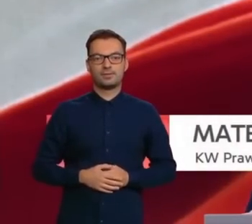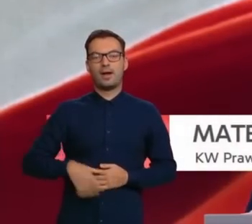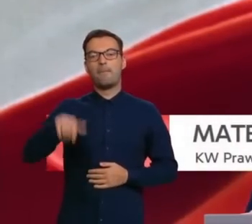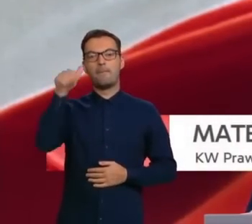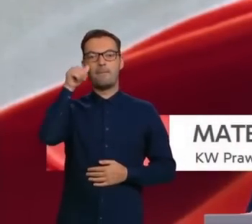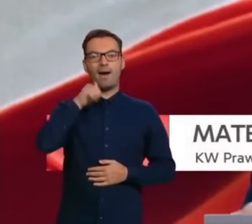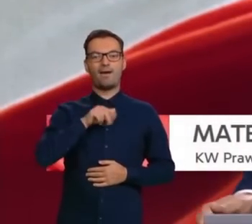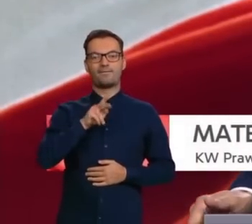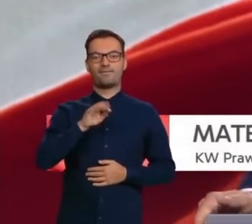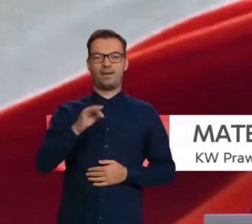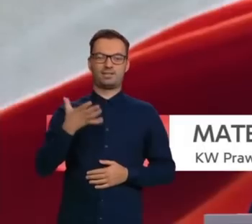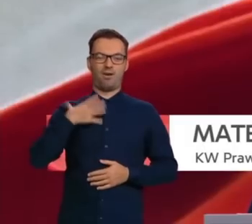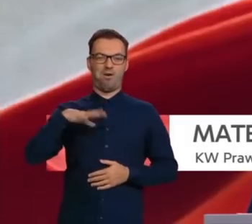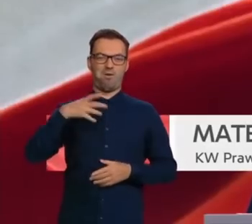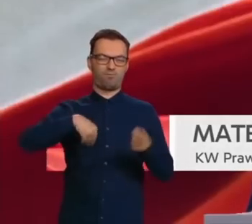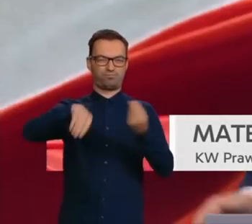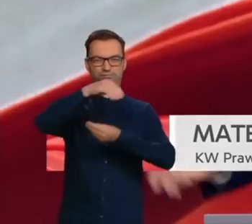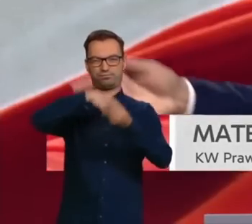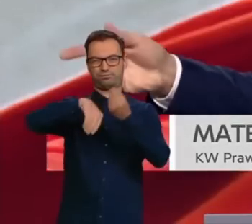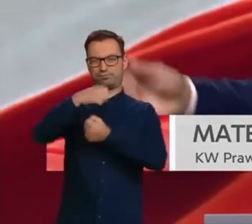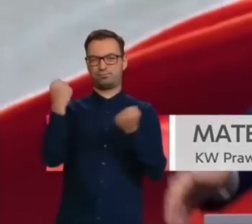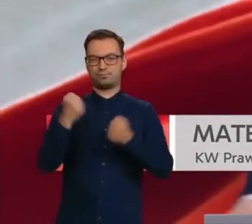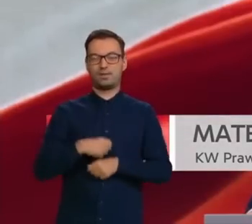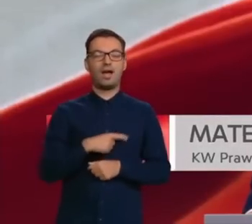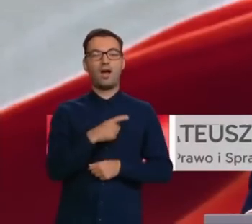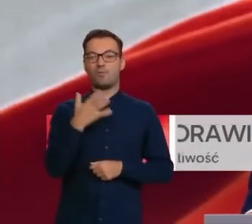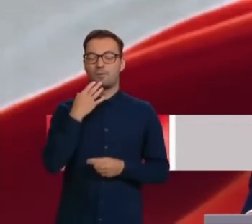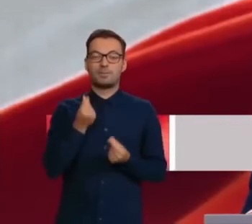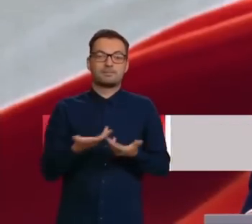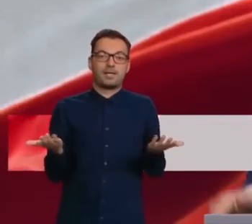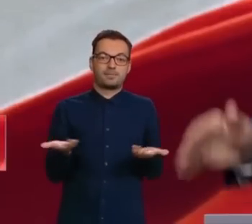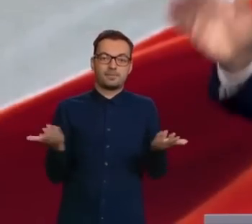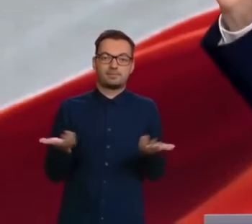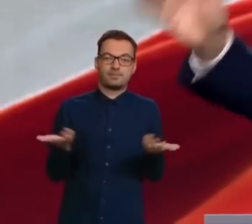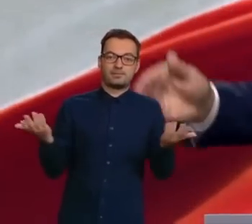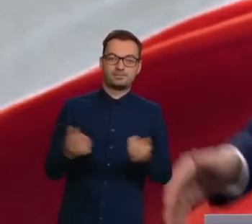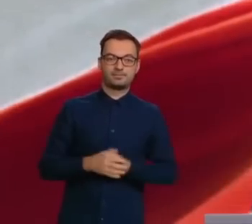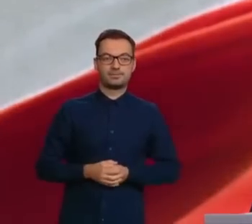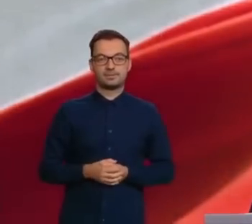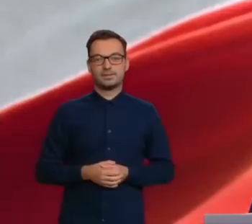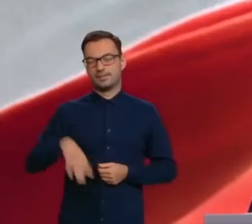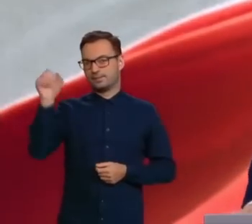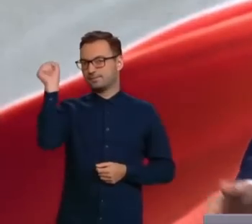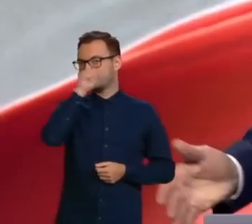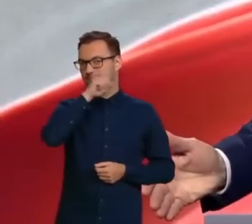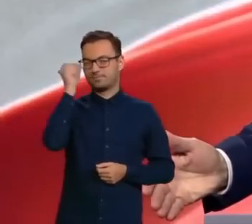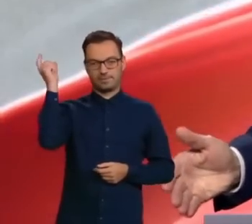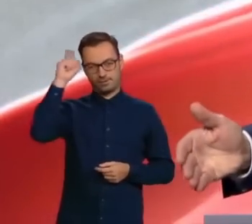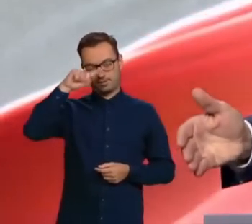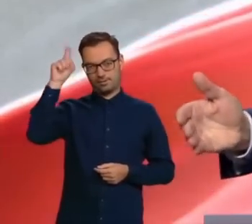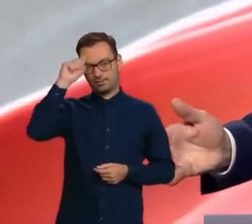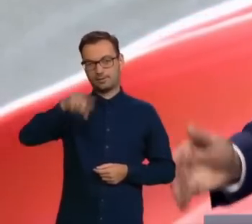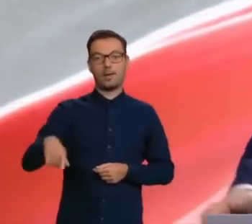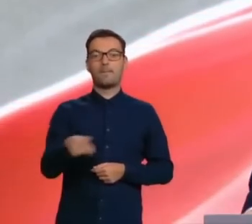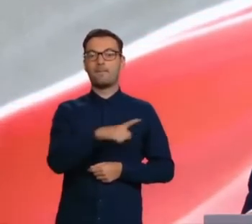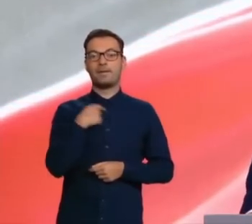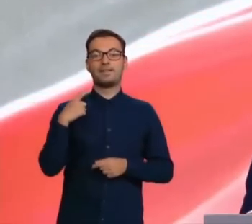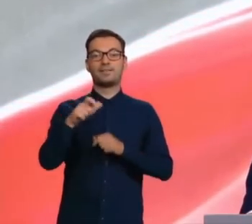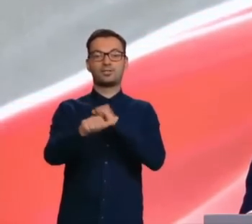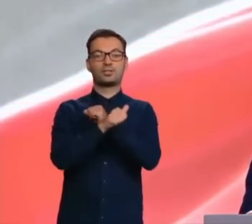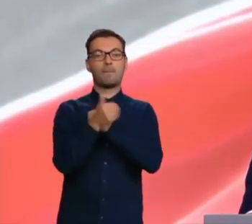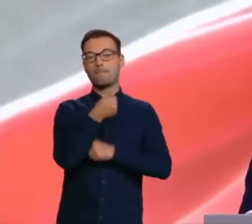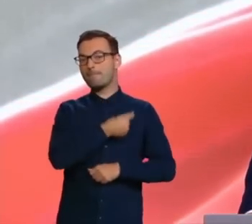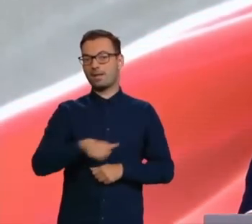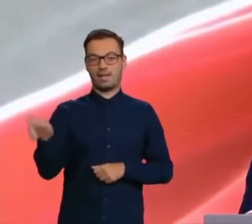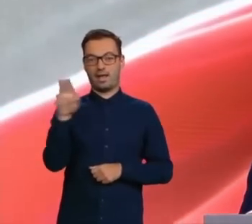Było tak, Lies of P, teraz serce z kamienia. Oni mówili, pieniędzy nie ma, ile jeszcze nie o grach? Partacze. Myśmy te 260